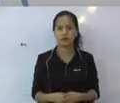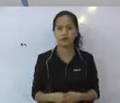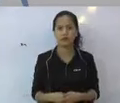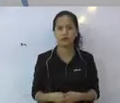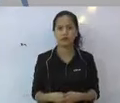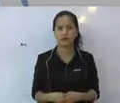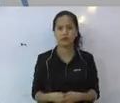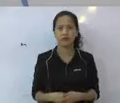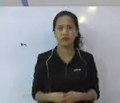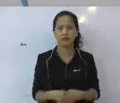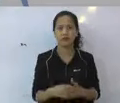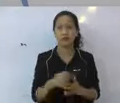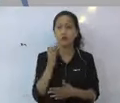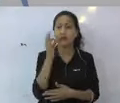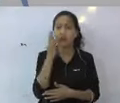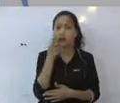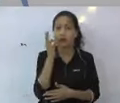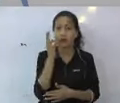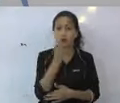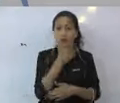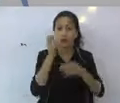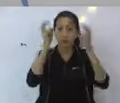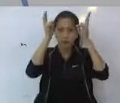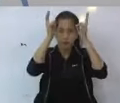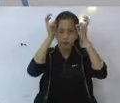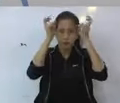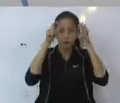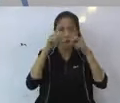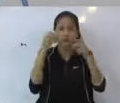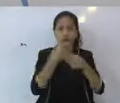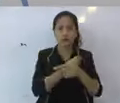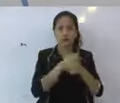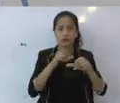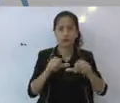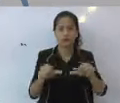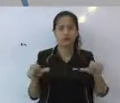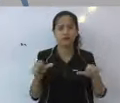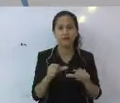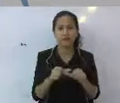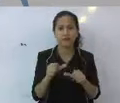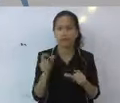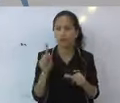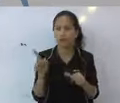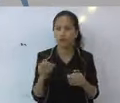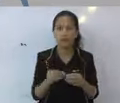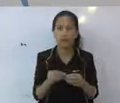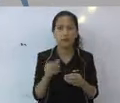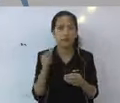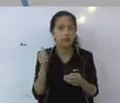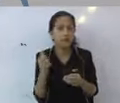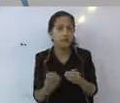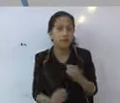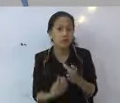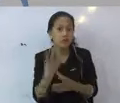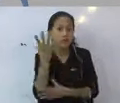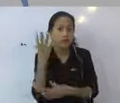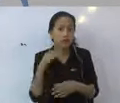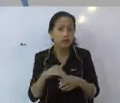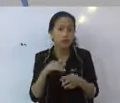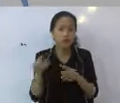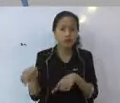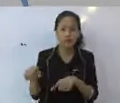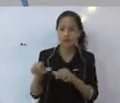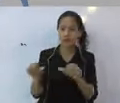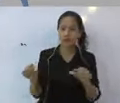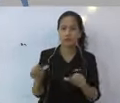yung fruits and vegetables in use sa local area natin, kung ano yung madalas na umuusbong sa ganitong area, sa ganitong